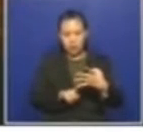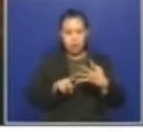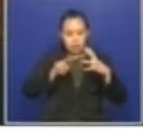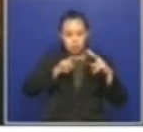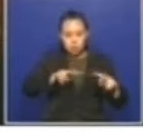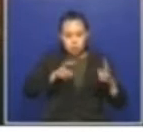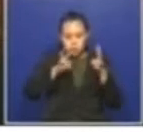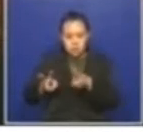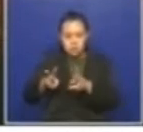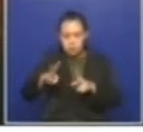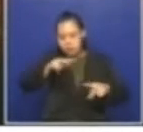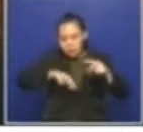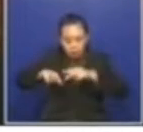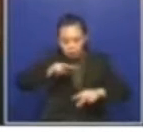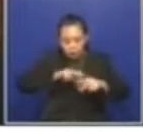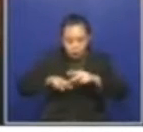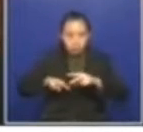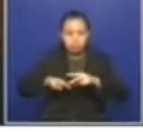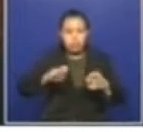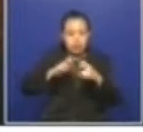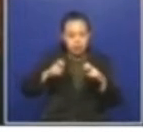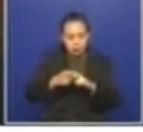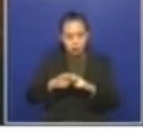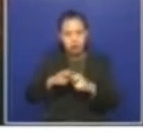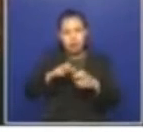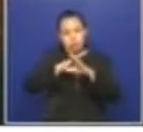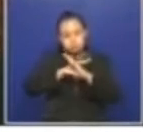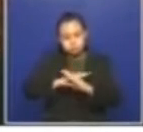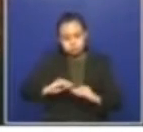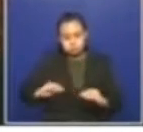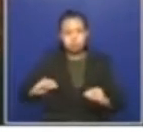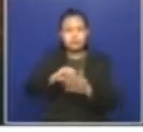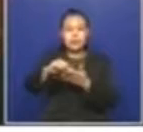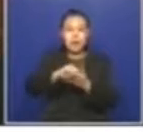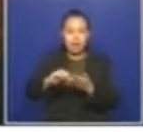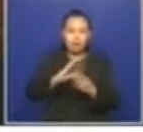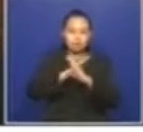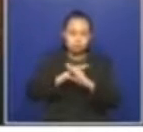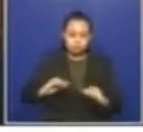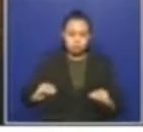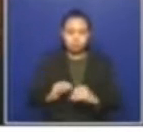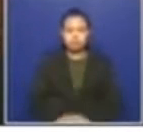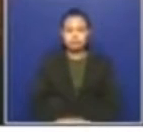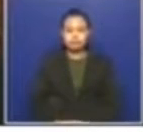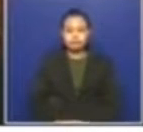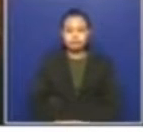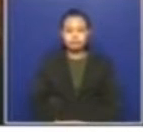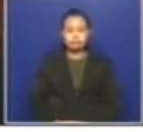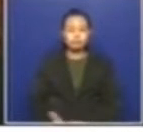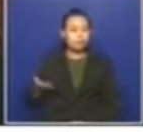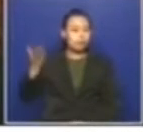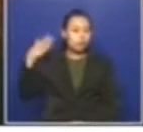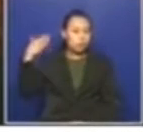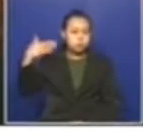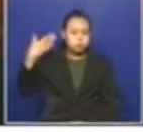เกี่ยวกับเรื่องวิกฤตเศรษฐกิจแล้วก็มาสู่การเมืองที่จริงเรื่องนี้พูดกันมานานพูดกันมาตลอด